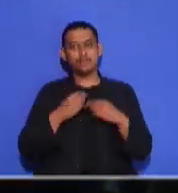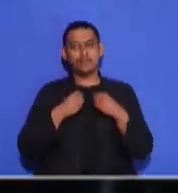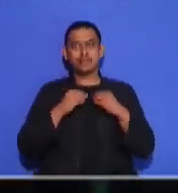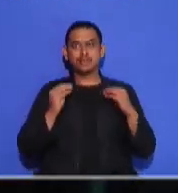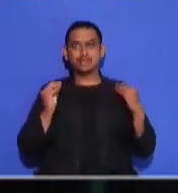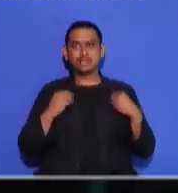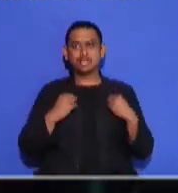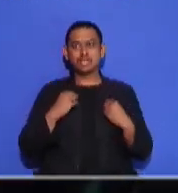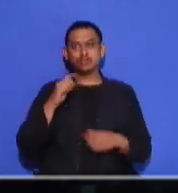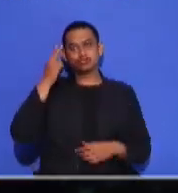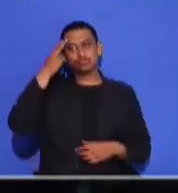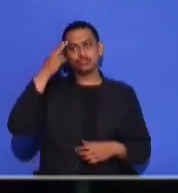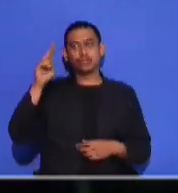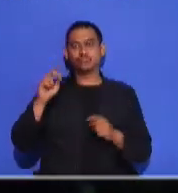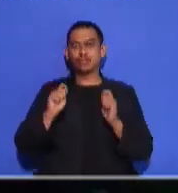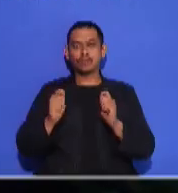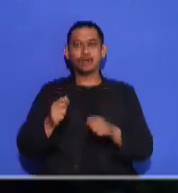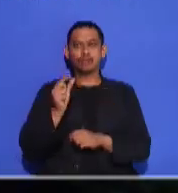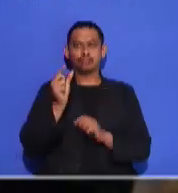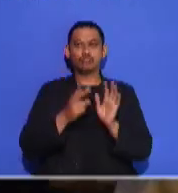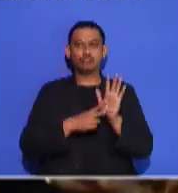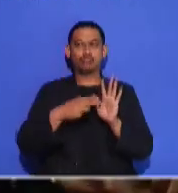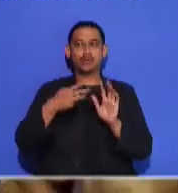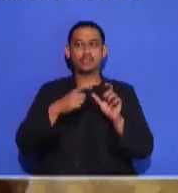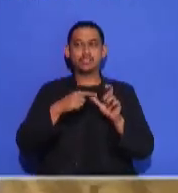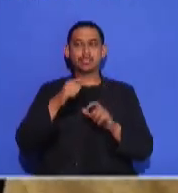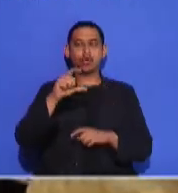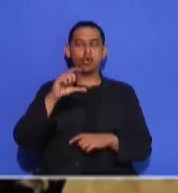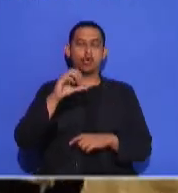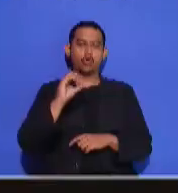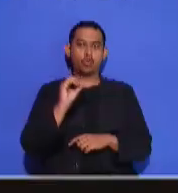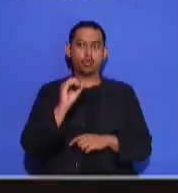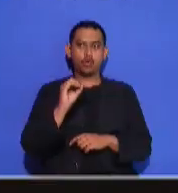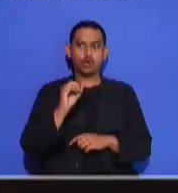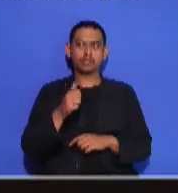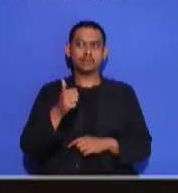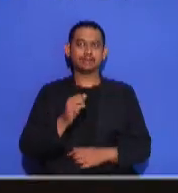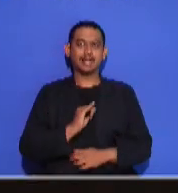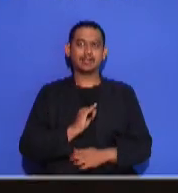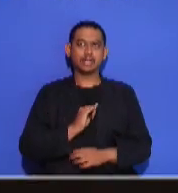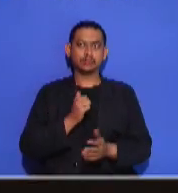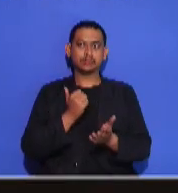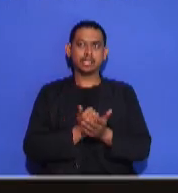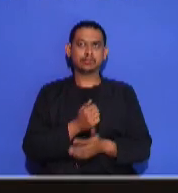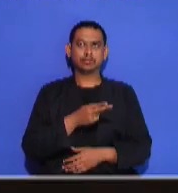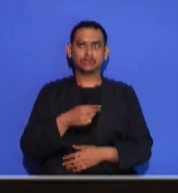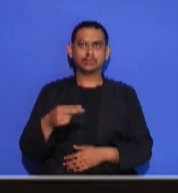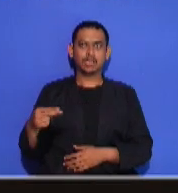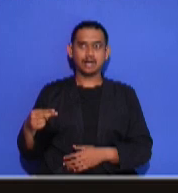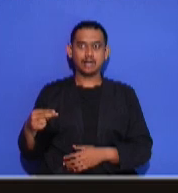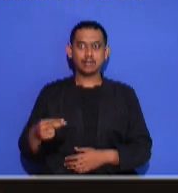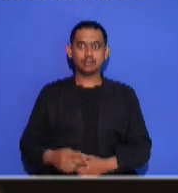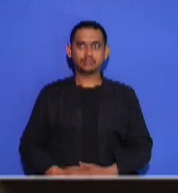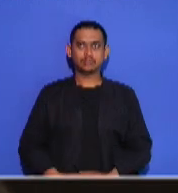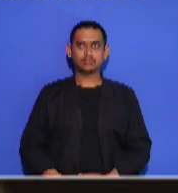diusulkan dan didaftarkan ke UNESCO sebagai identitas asli negara Republik Indonesia. Semoga dalam pelestarian budaya